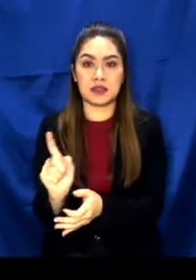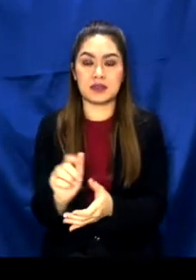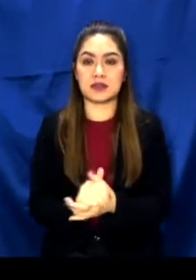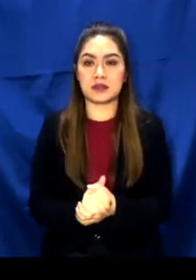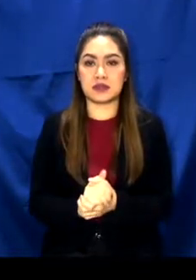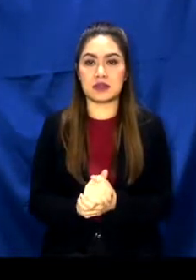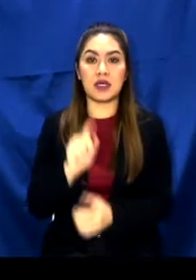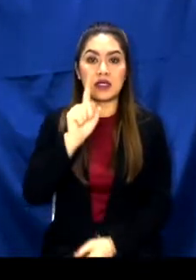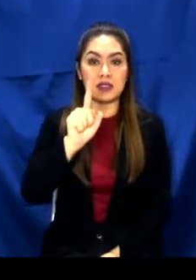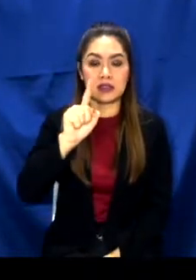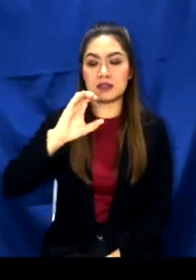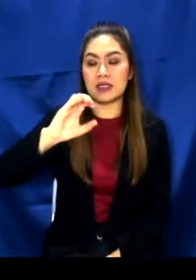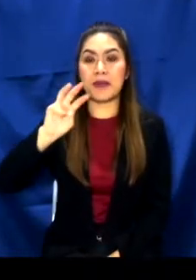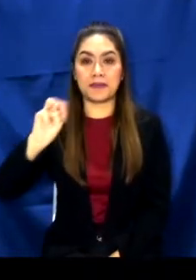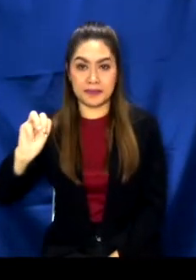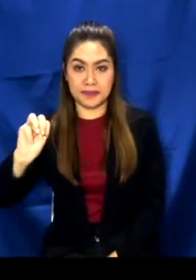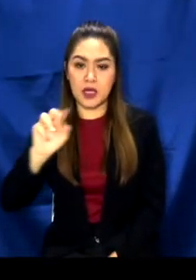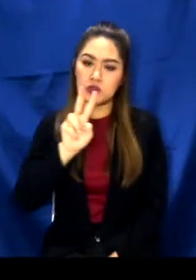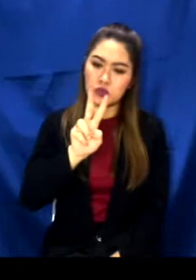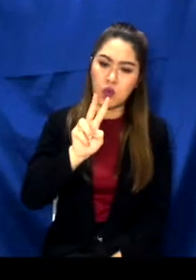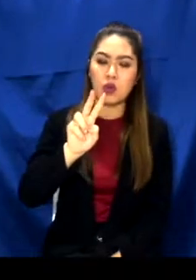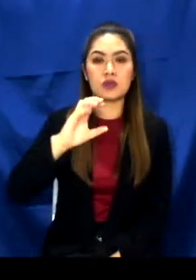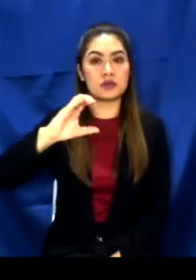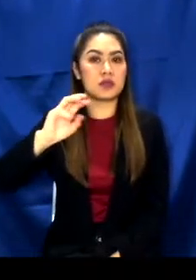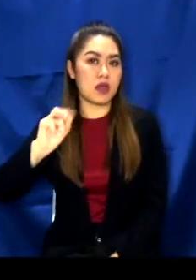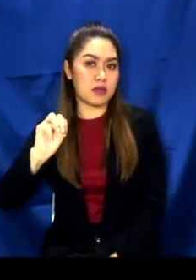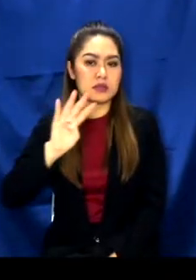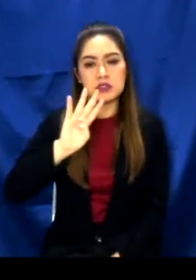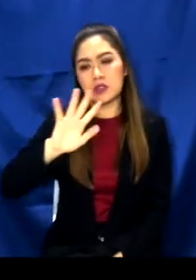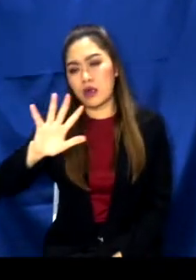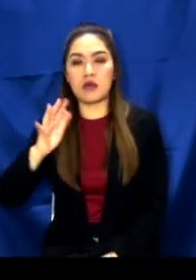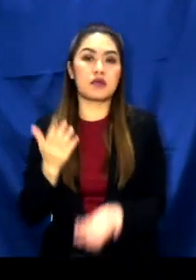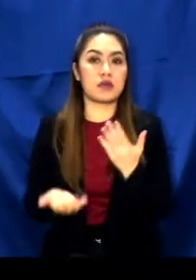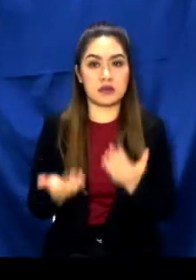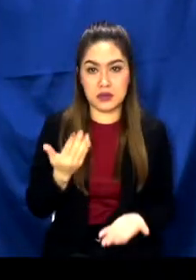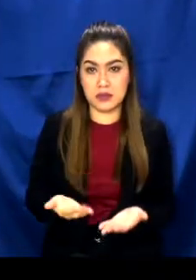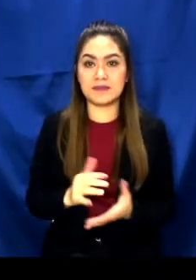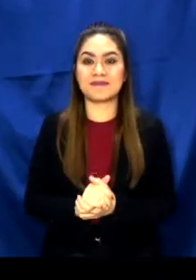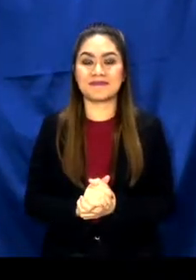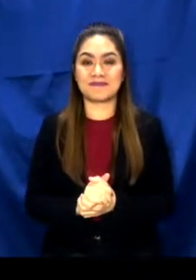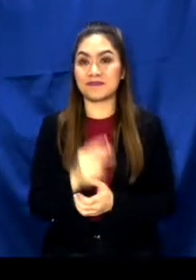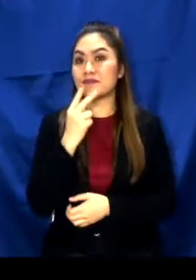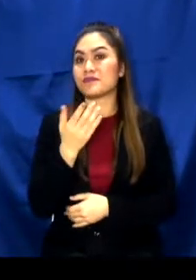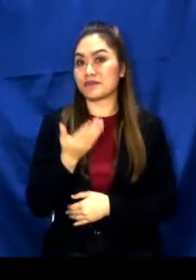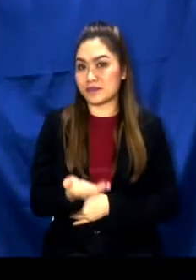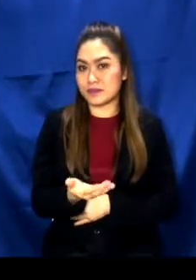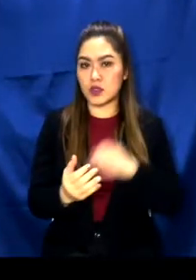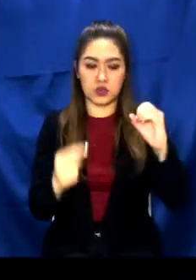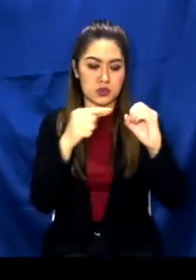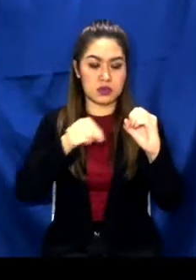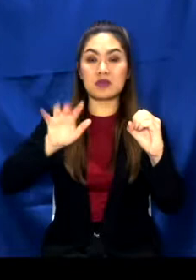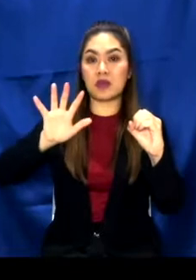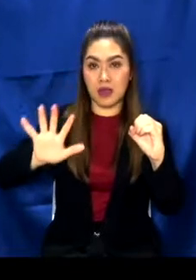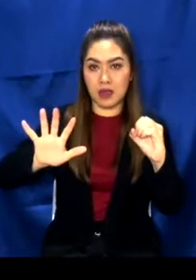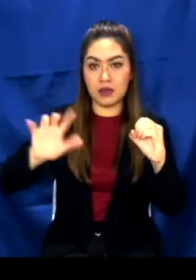1เซน2เซน3เซน4เซน5เซนปุ๊บดูนะคะว่า0ถึง5อันเนี้ย